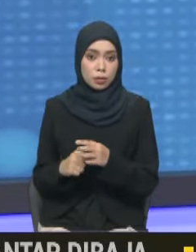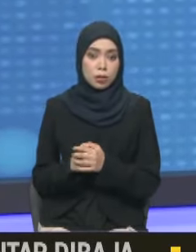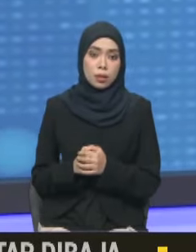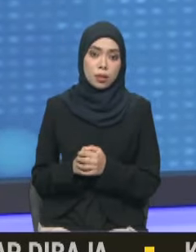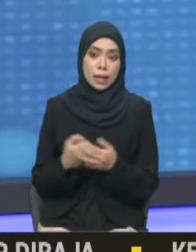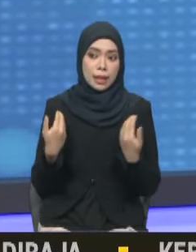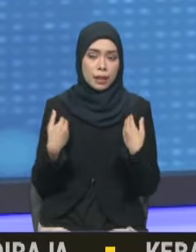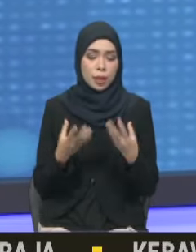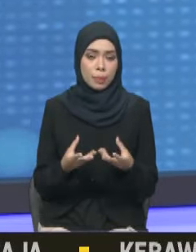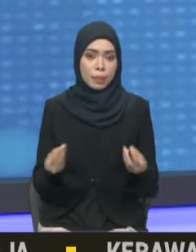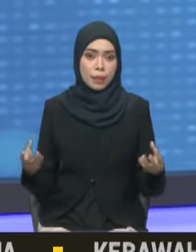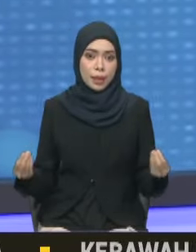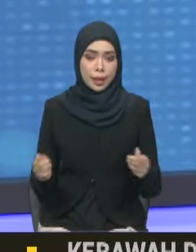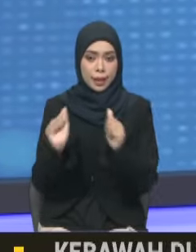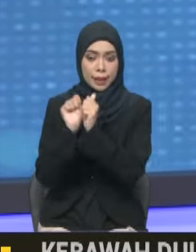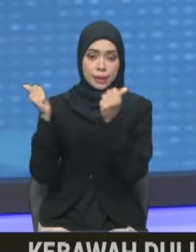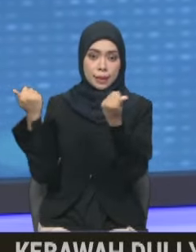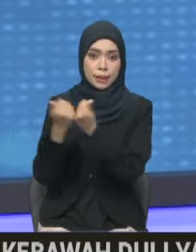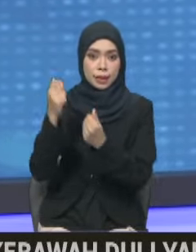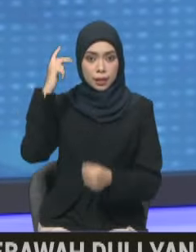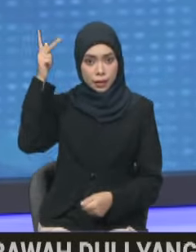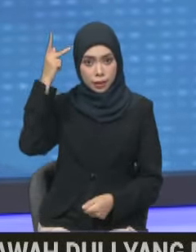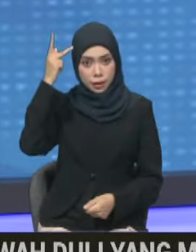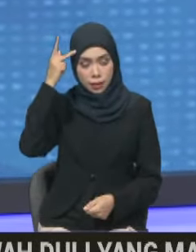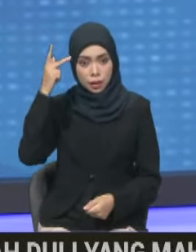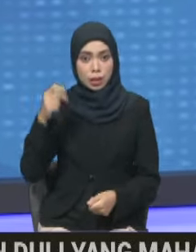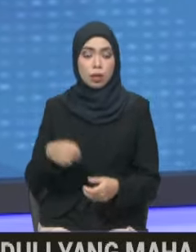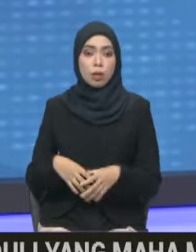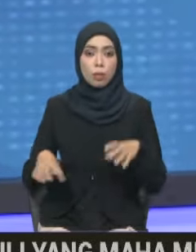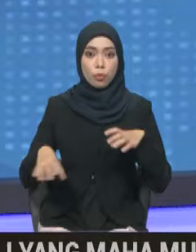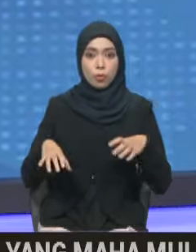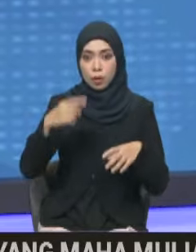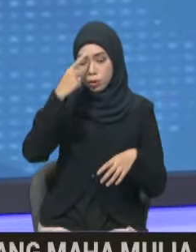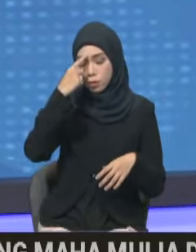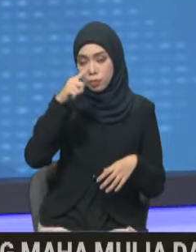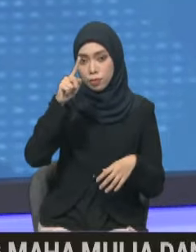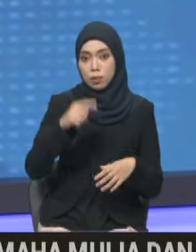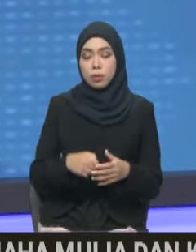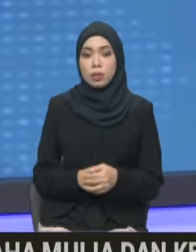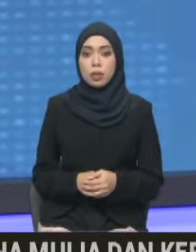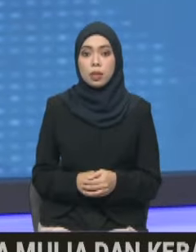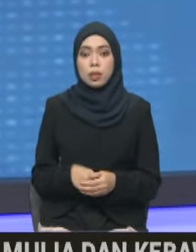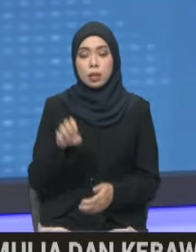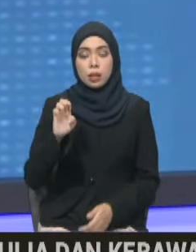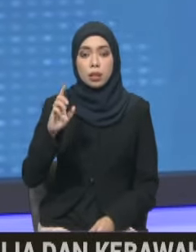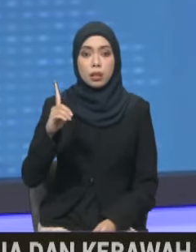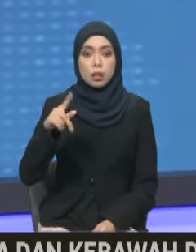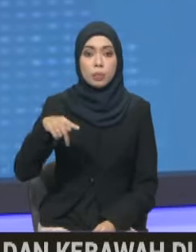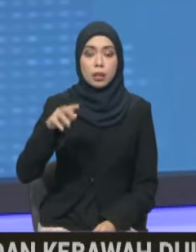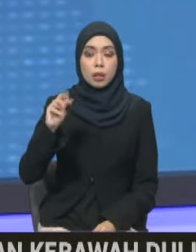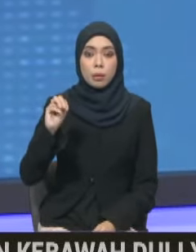agensi kerajaan yang menjalani program pembangunan eksekutif untuk pegawai pengurusan pertengahan EDP